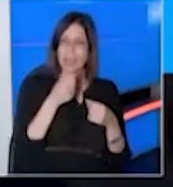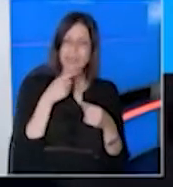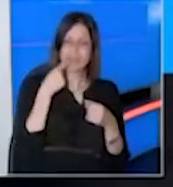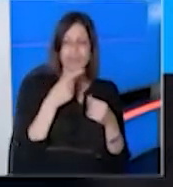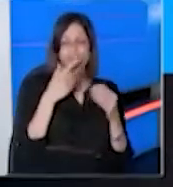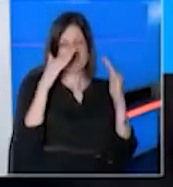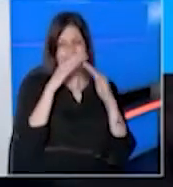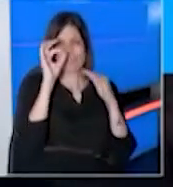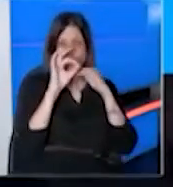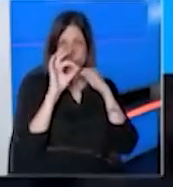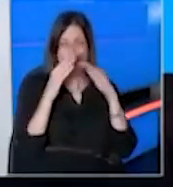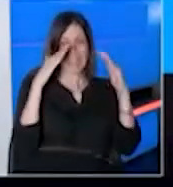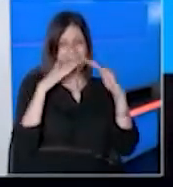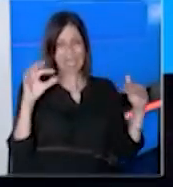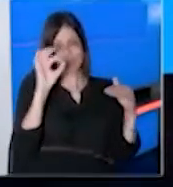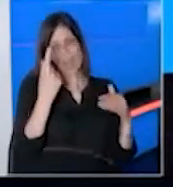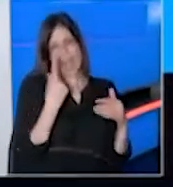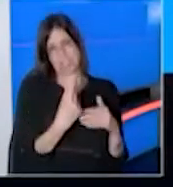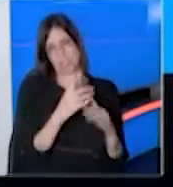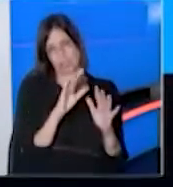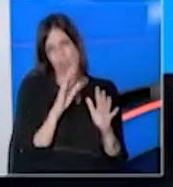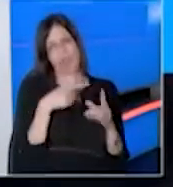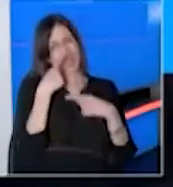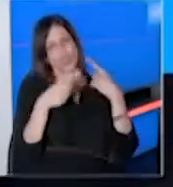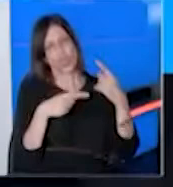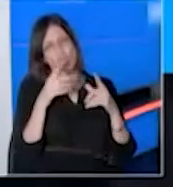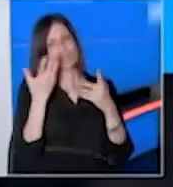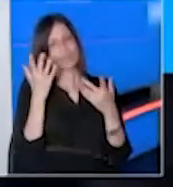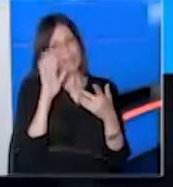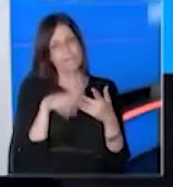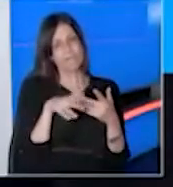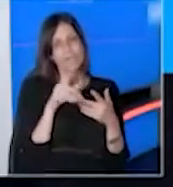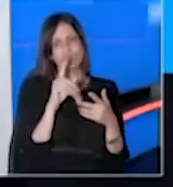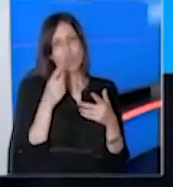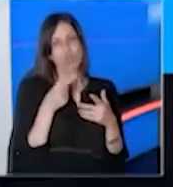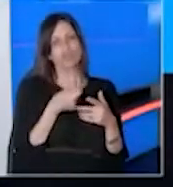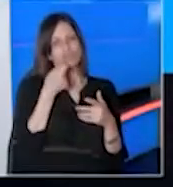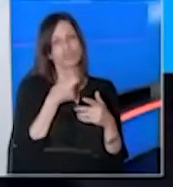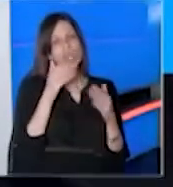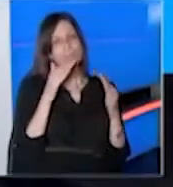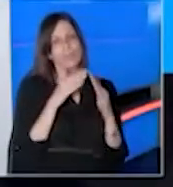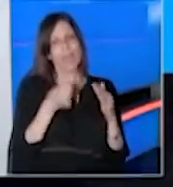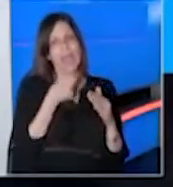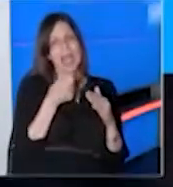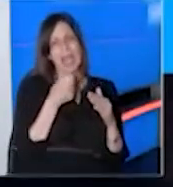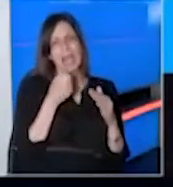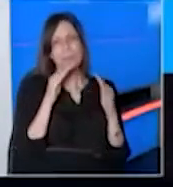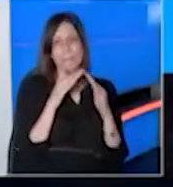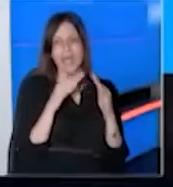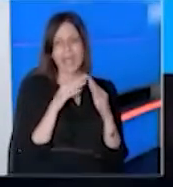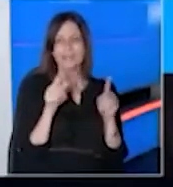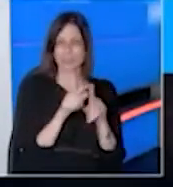ביתו, את גג, את הגג שלו לעצמו, לדורות, לשבט, למרות שלא שיהיה דמי חכירה אחורה על הבית, כמו ששמים בעיר. הוא משלם עכשיו